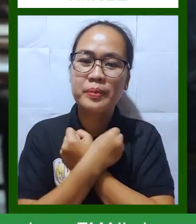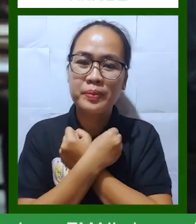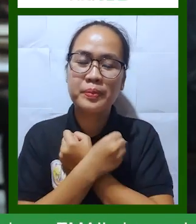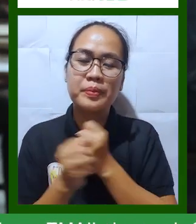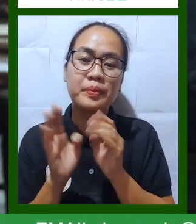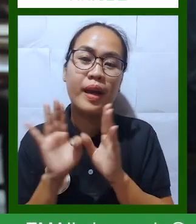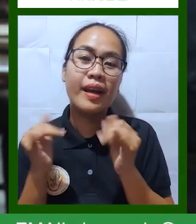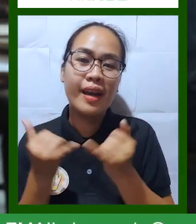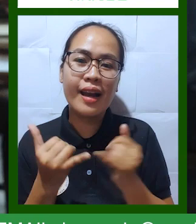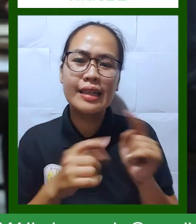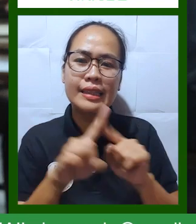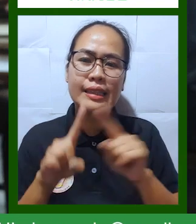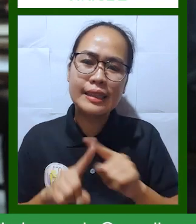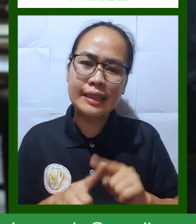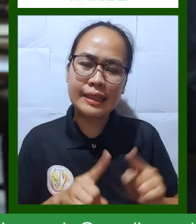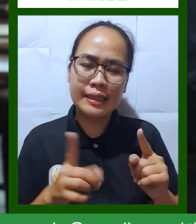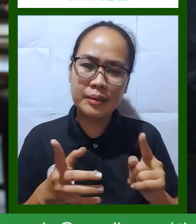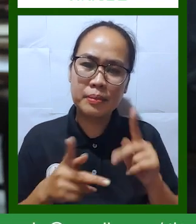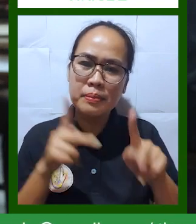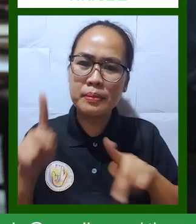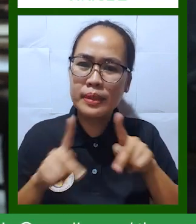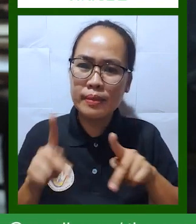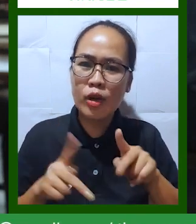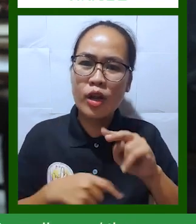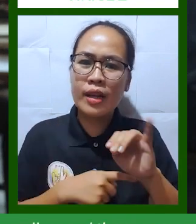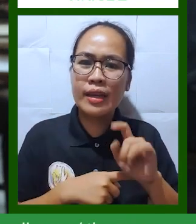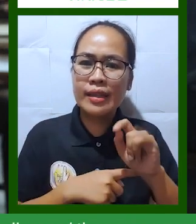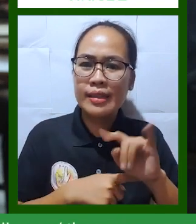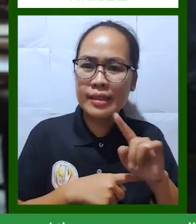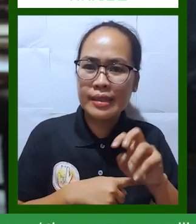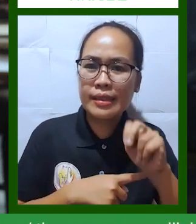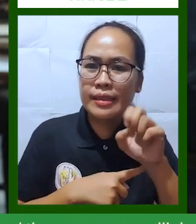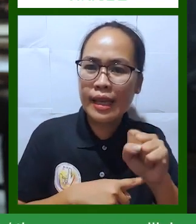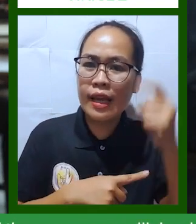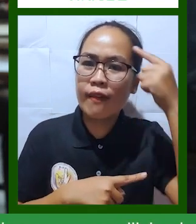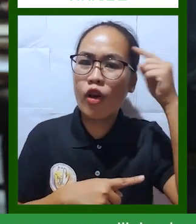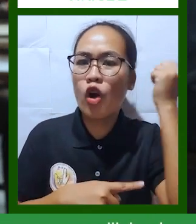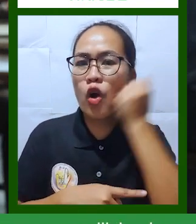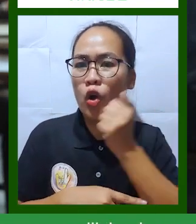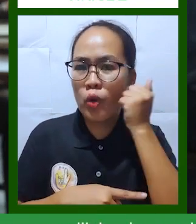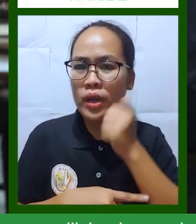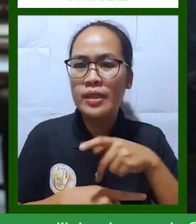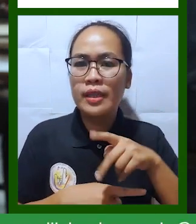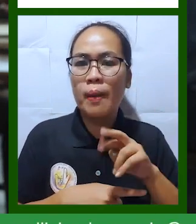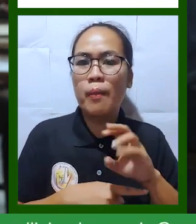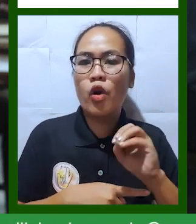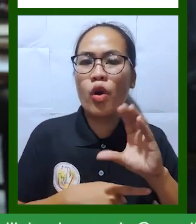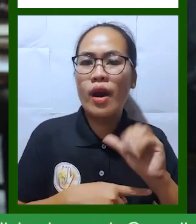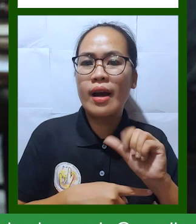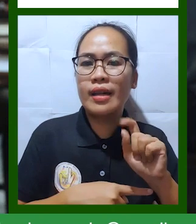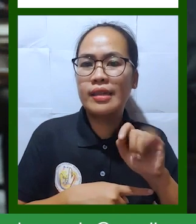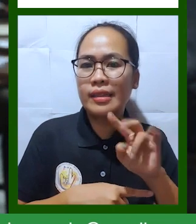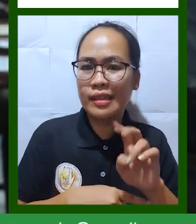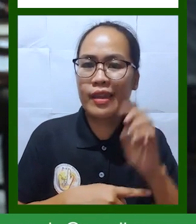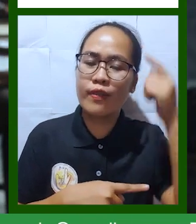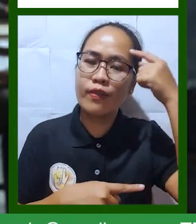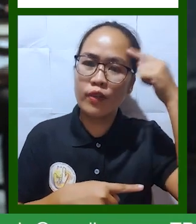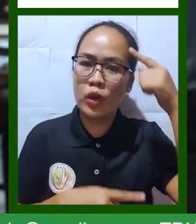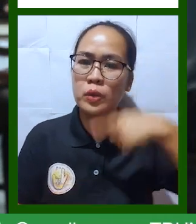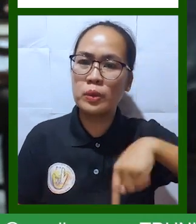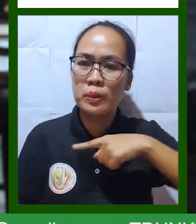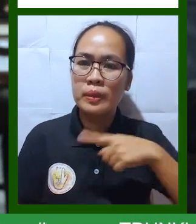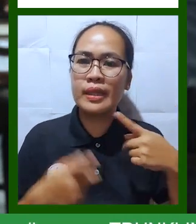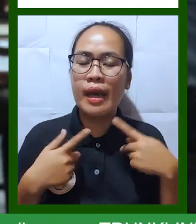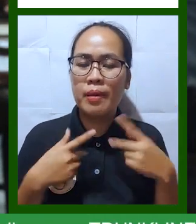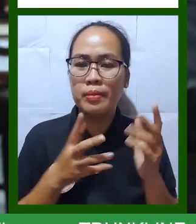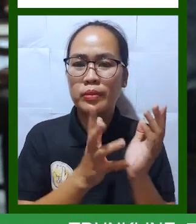sa ating mga mahal na kabarangay, mga constituents po natin and mga netizens po natin who are always proactive sa dito